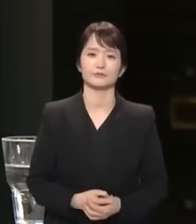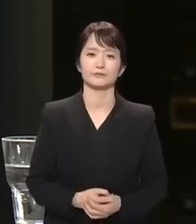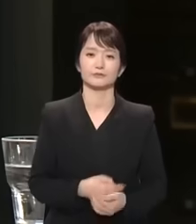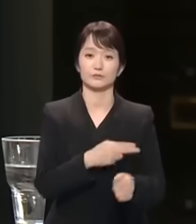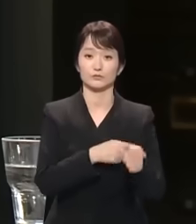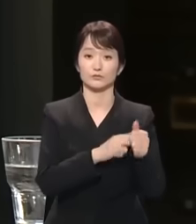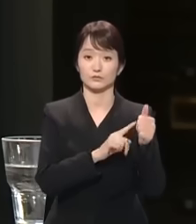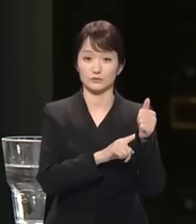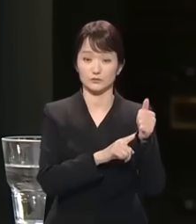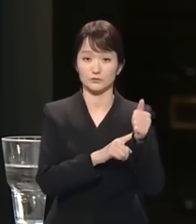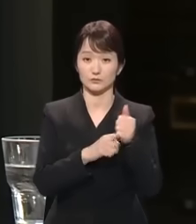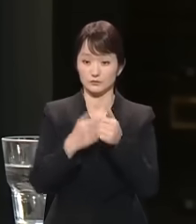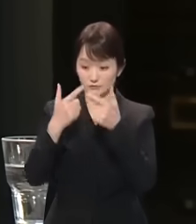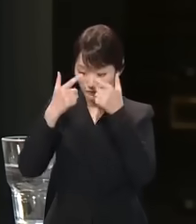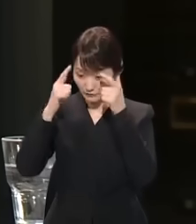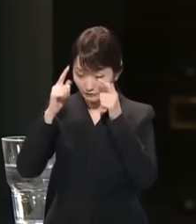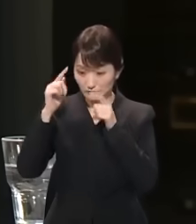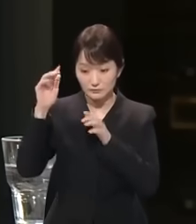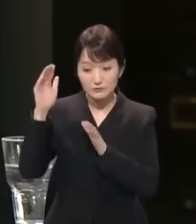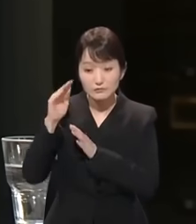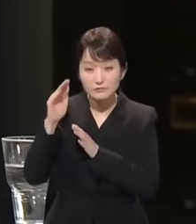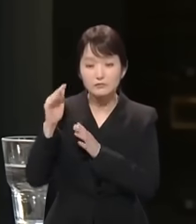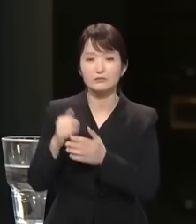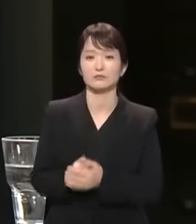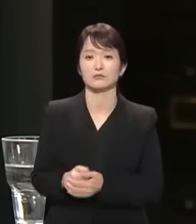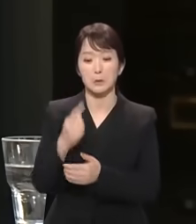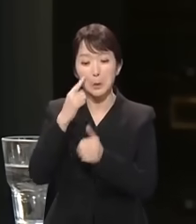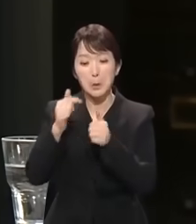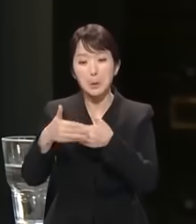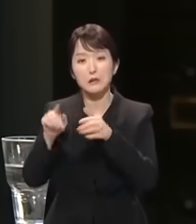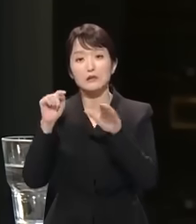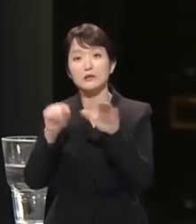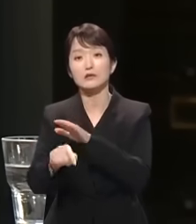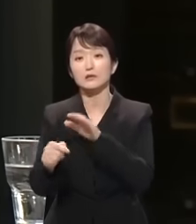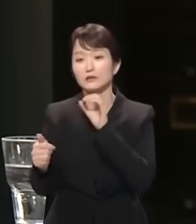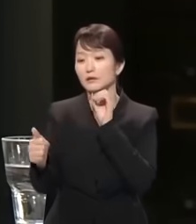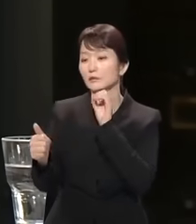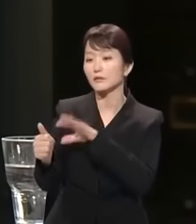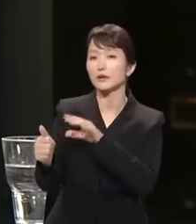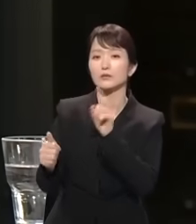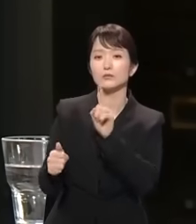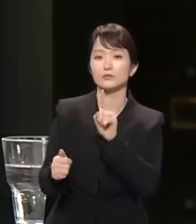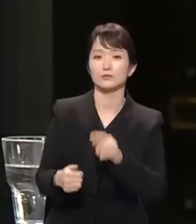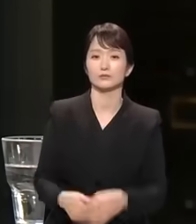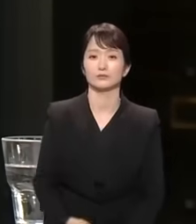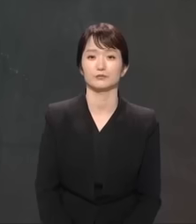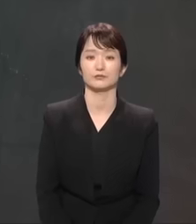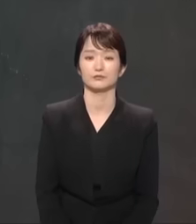교수가이 대학원생들이 실험실에 출근할 때마다 이런 얘기를 했다고 합니다 체크포인트